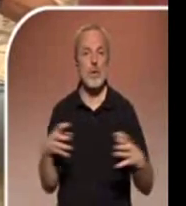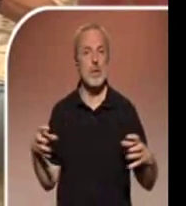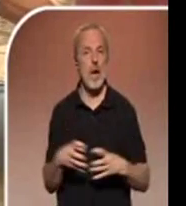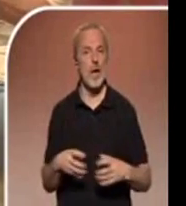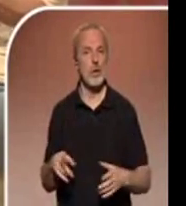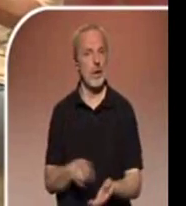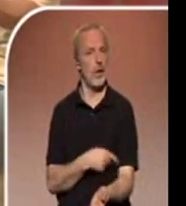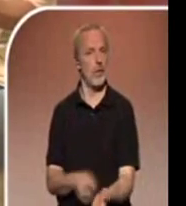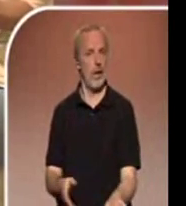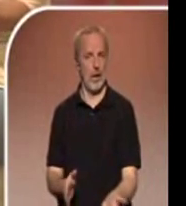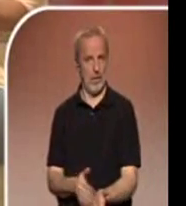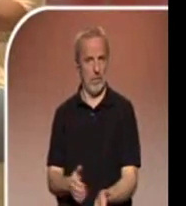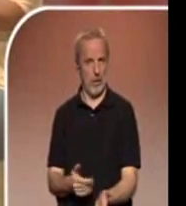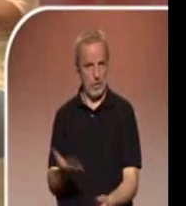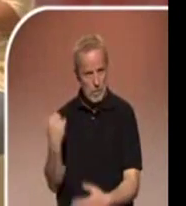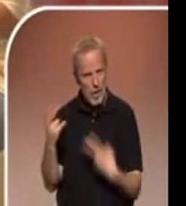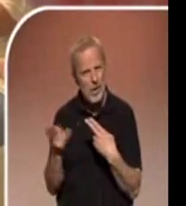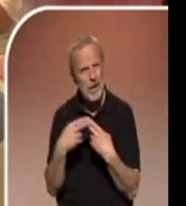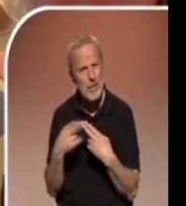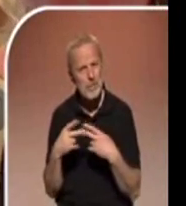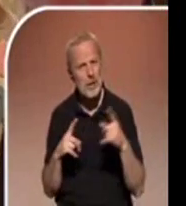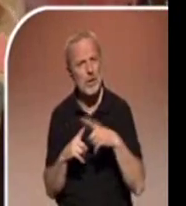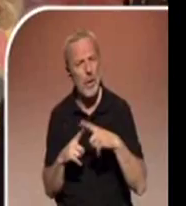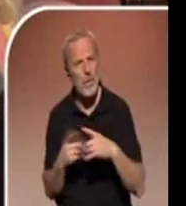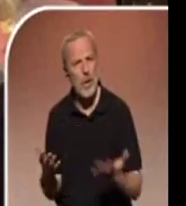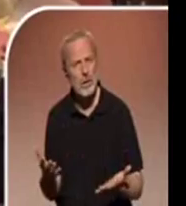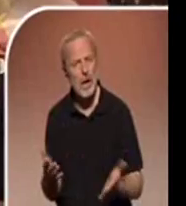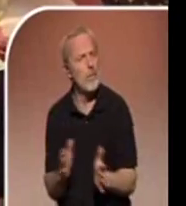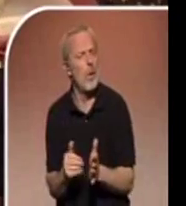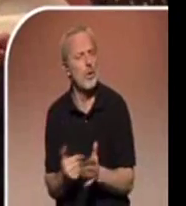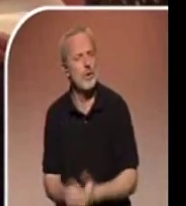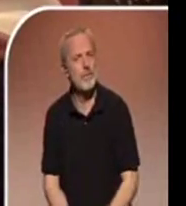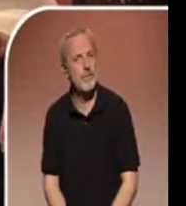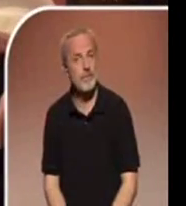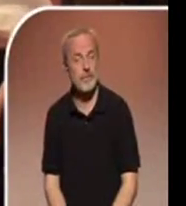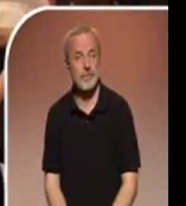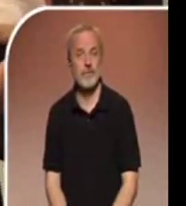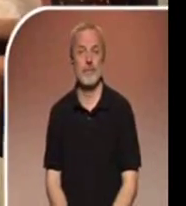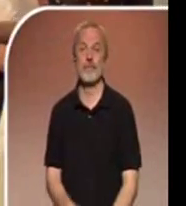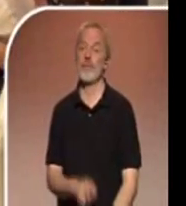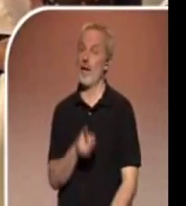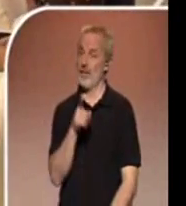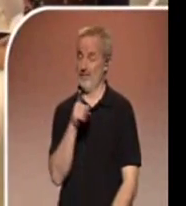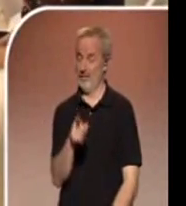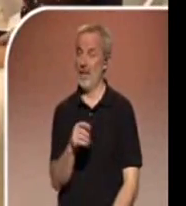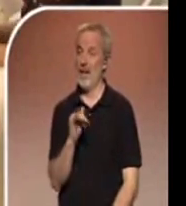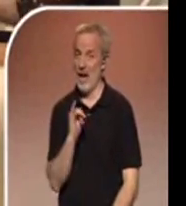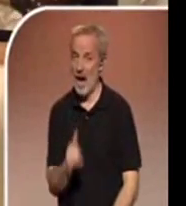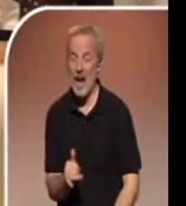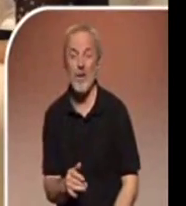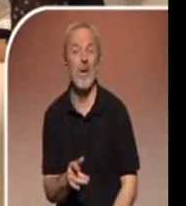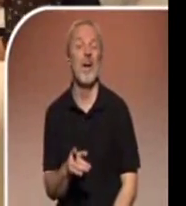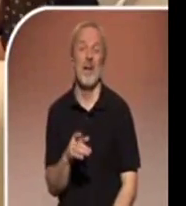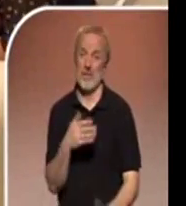to obvyklý postup a hrozila jí trombóza nebo embolie? Co dál dělat, aby riziko nenastalo? Tak určitě je